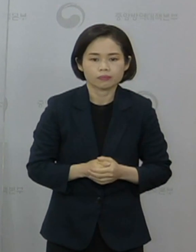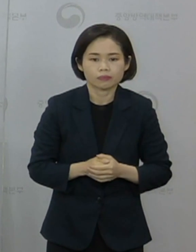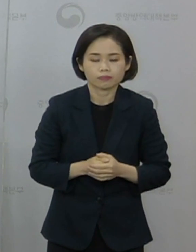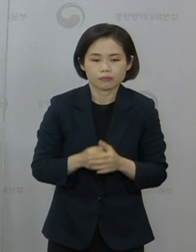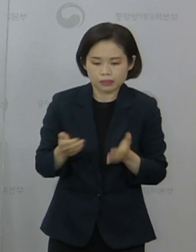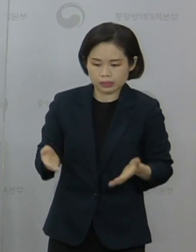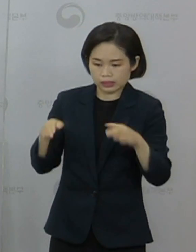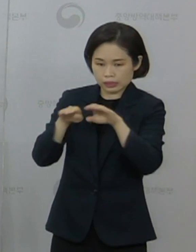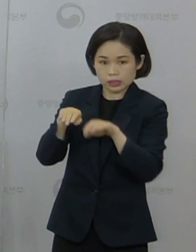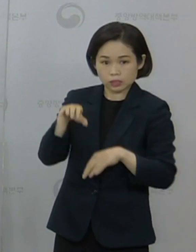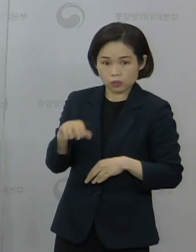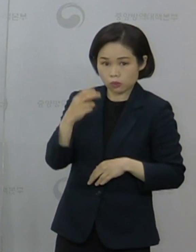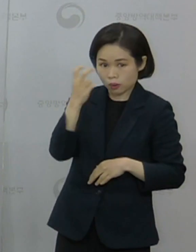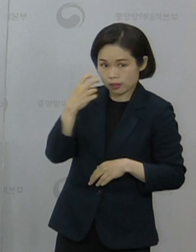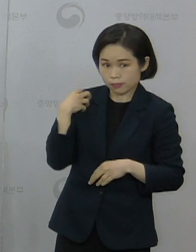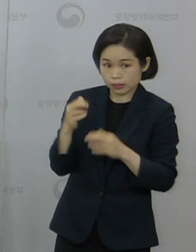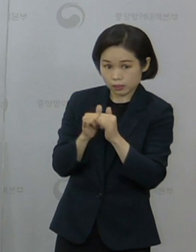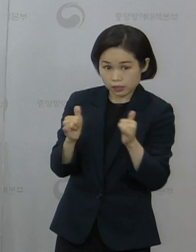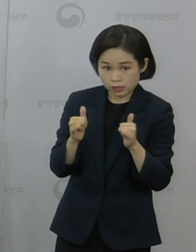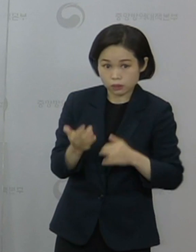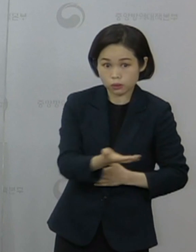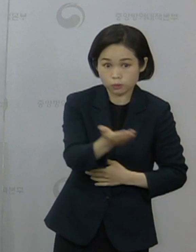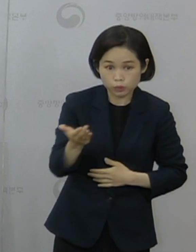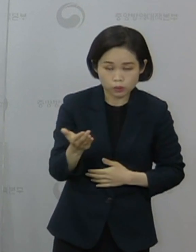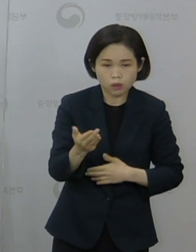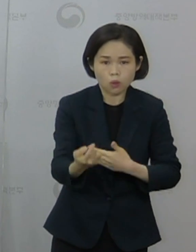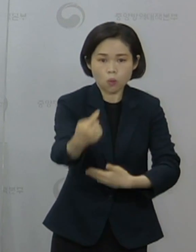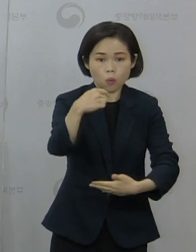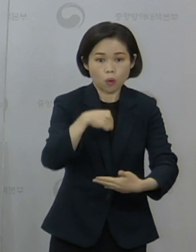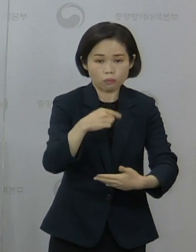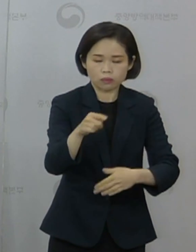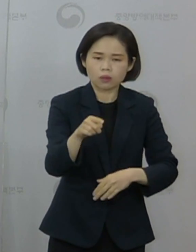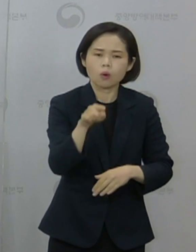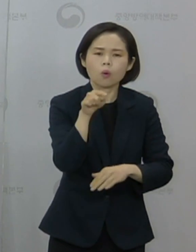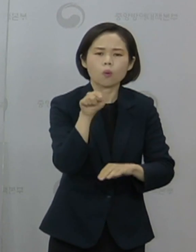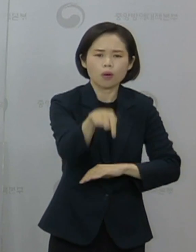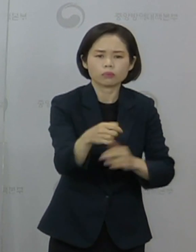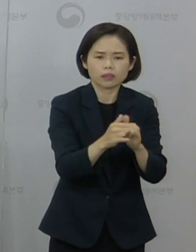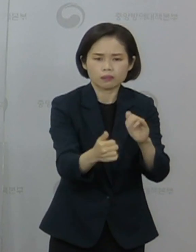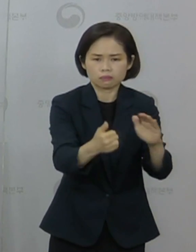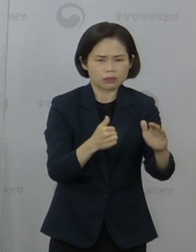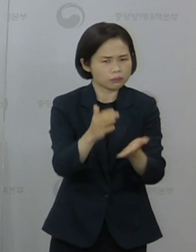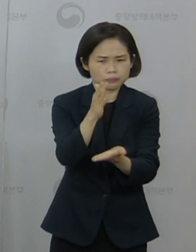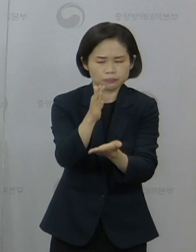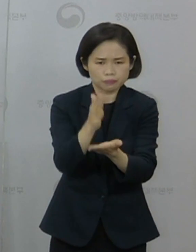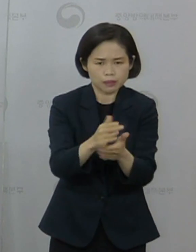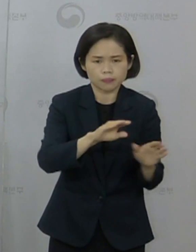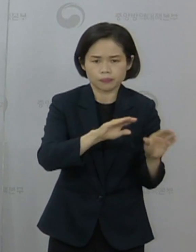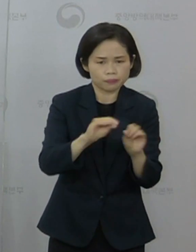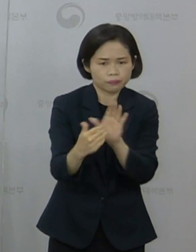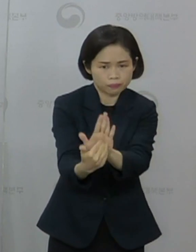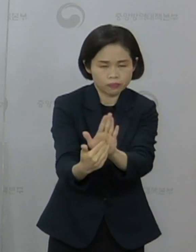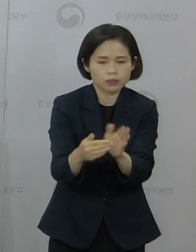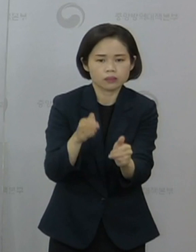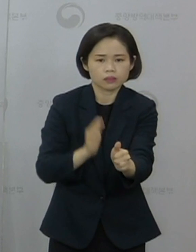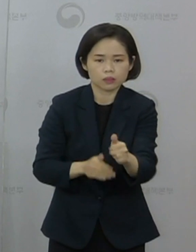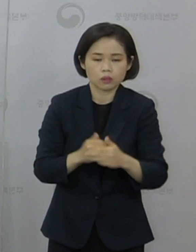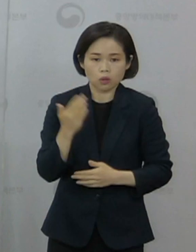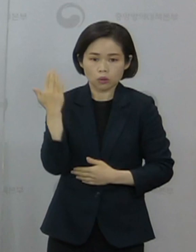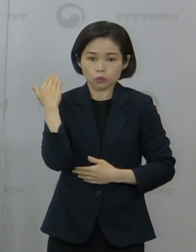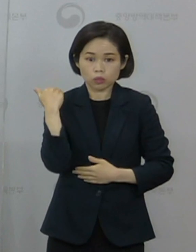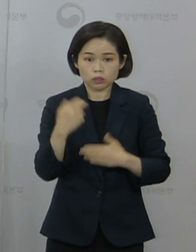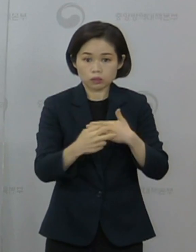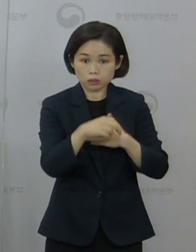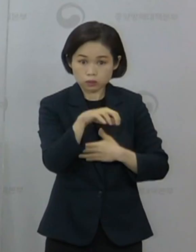시설관리자 께서도 외부인 내 출입 등을 통제 해주시길 바랍니다 특히 최근에 의료기관에서 도